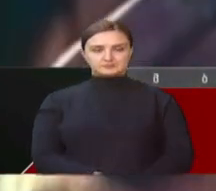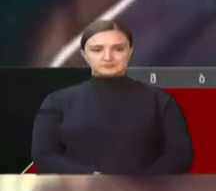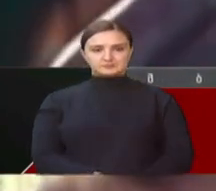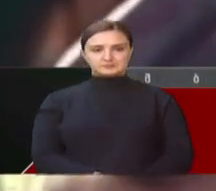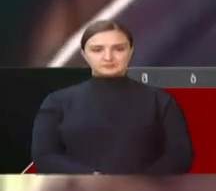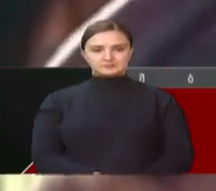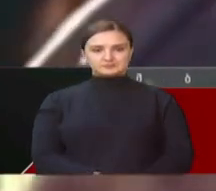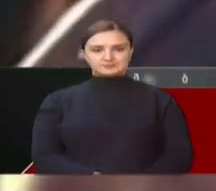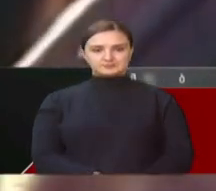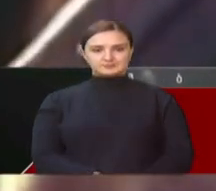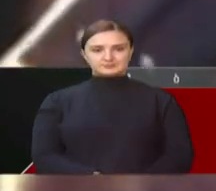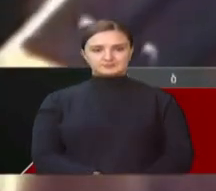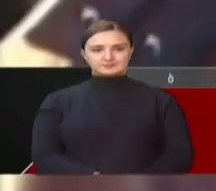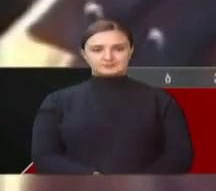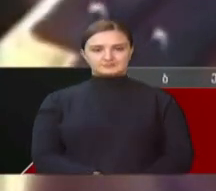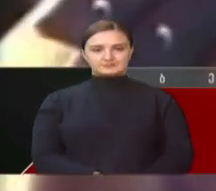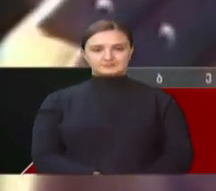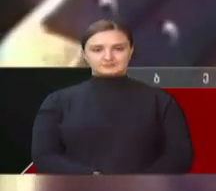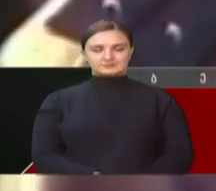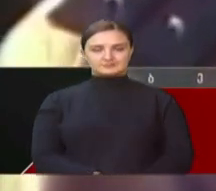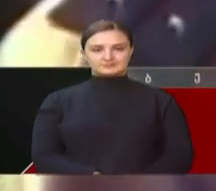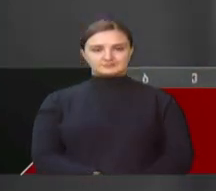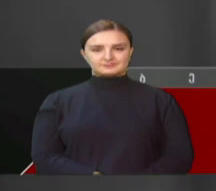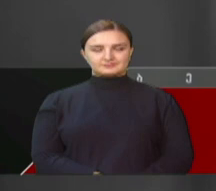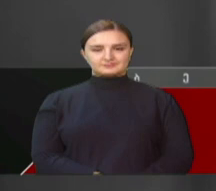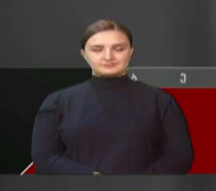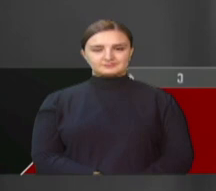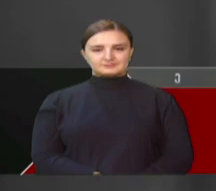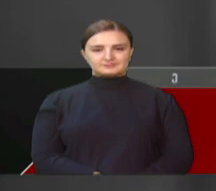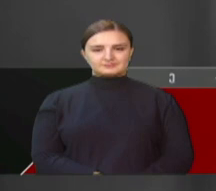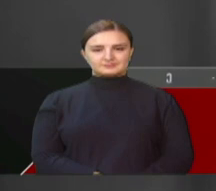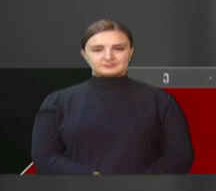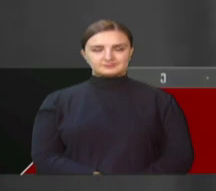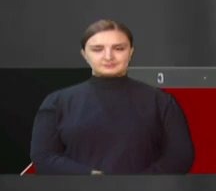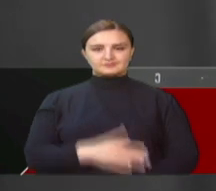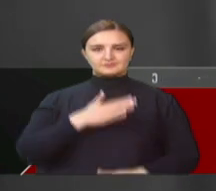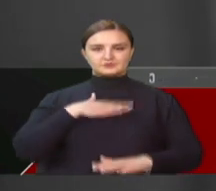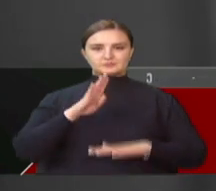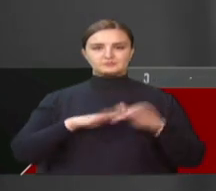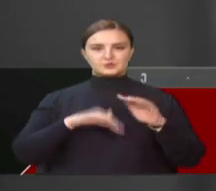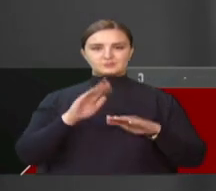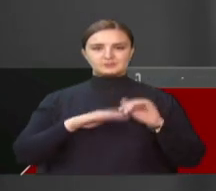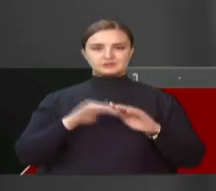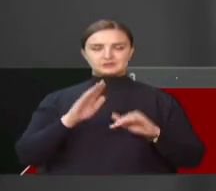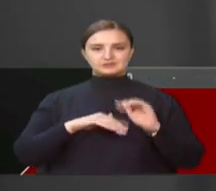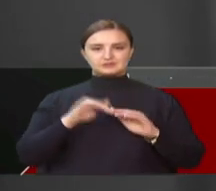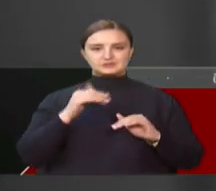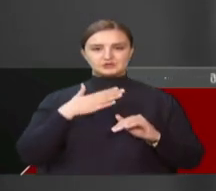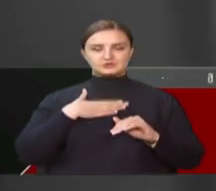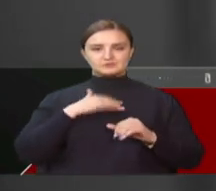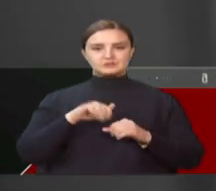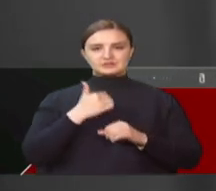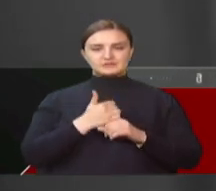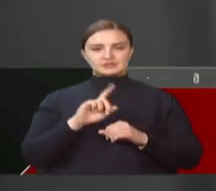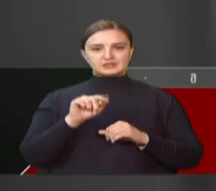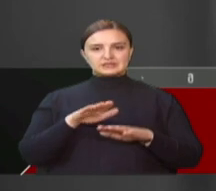ჩემი პროფესია დღევანდელში არის, ესე იგი, ყველაზე მთავარი რამ, რაც კი მაცხოვრებს. ეს არ